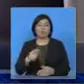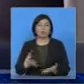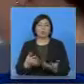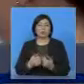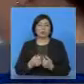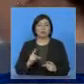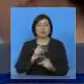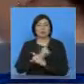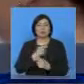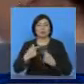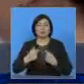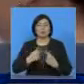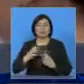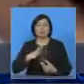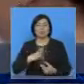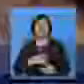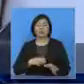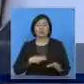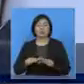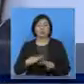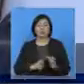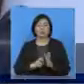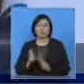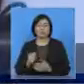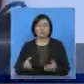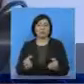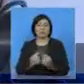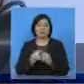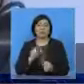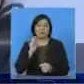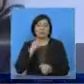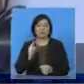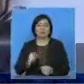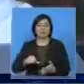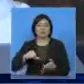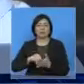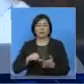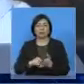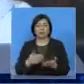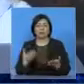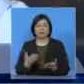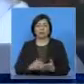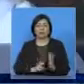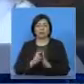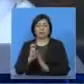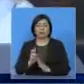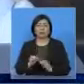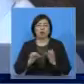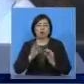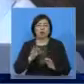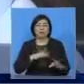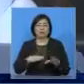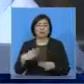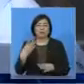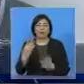этом смертельное ранение. По делу был установлен и задержан подозреваемый, в отношении которого возбуждено уголовное дело по